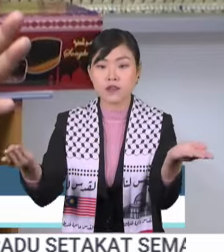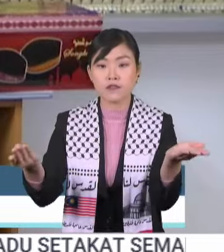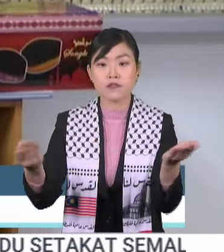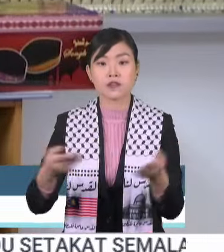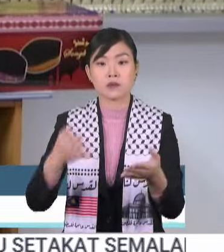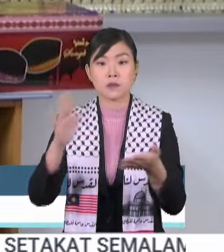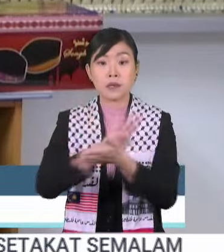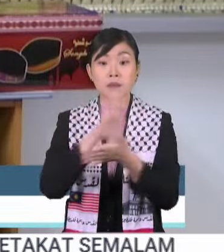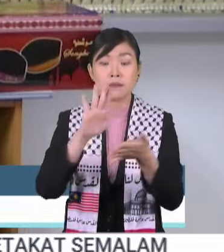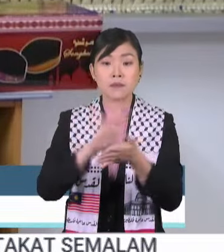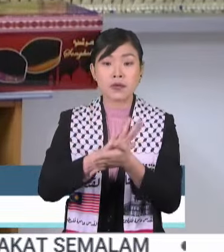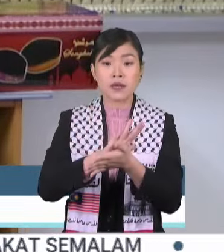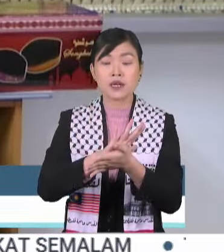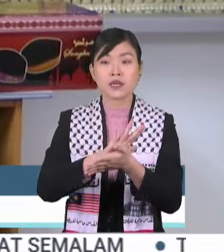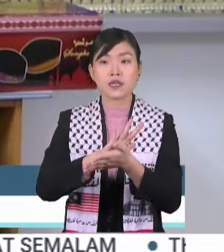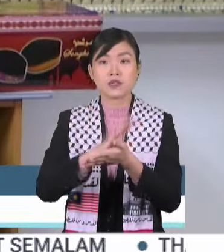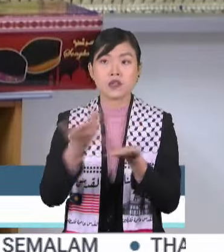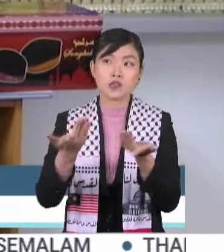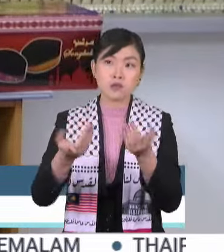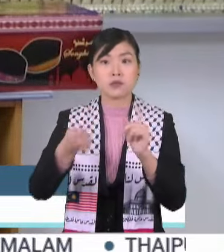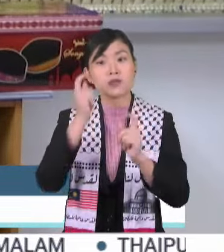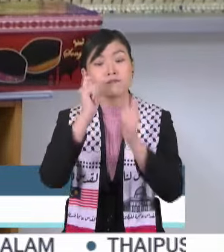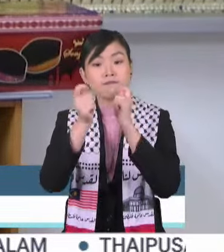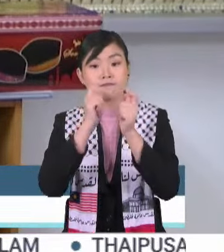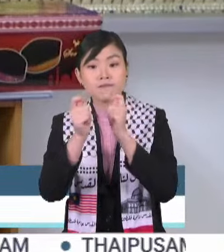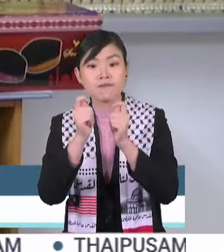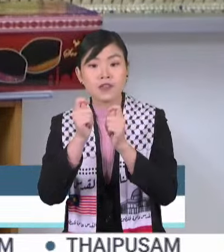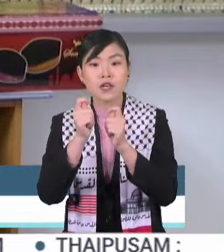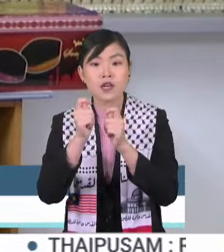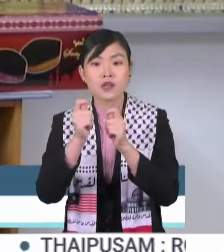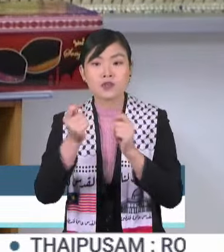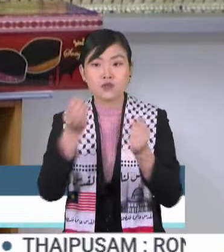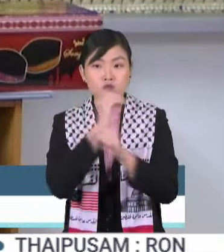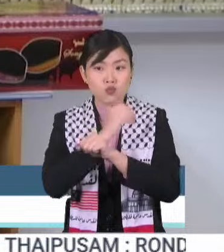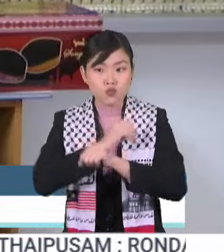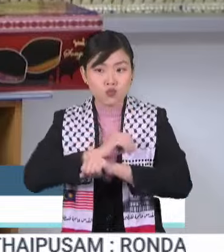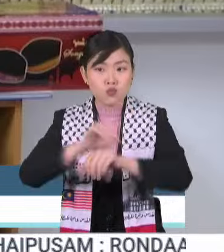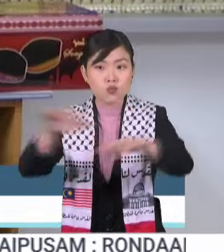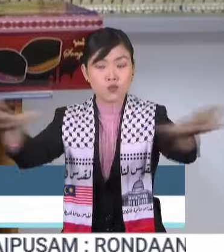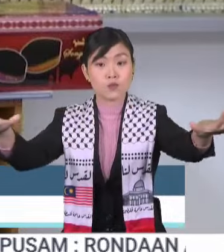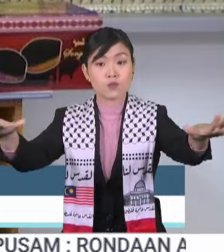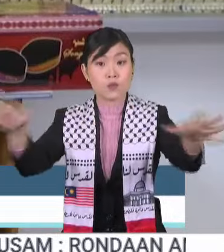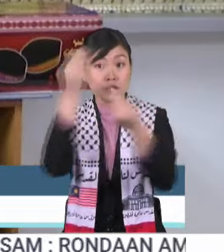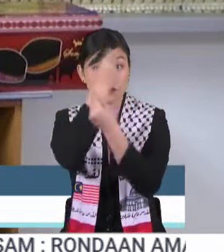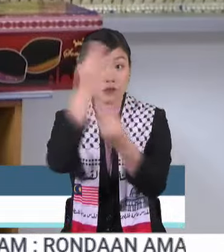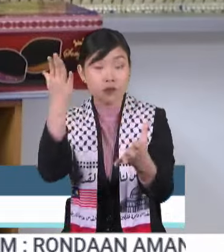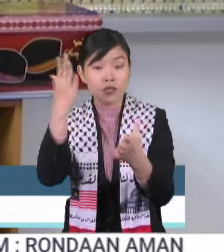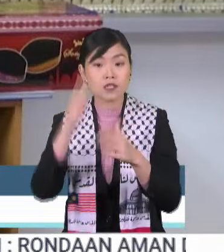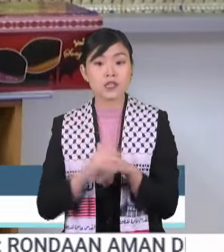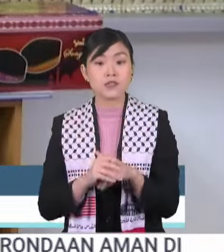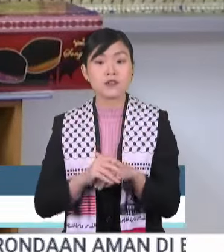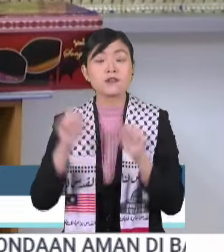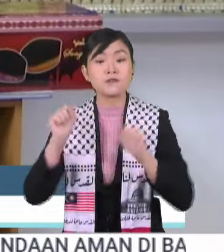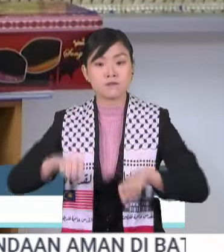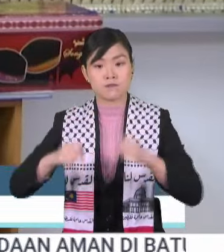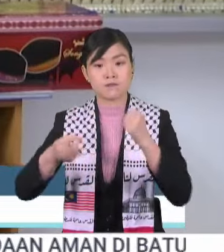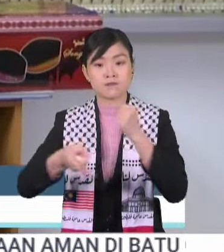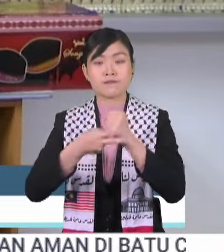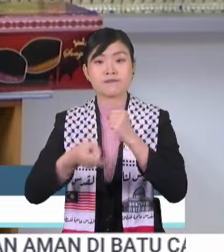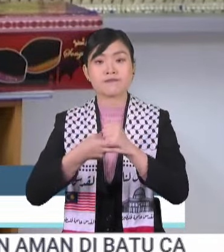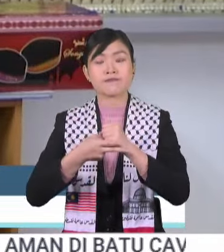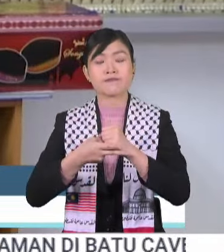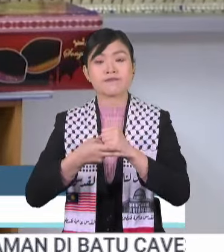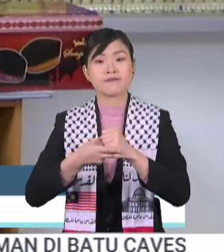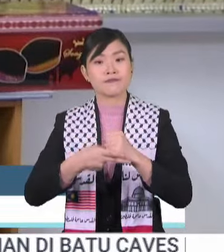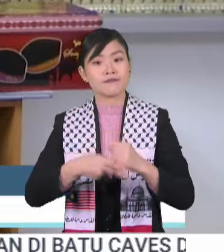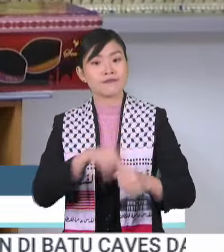tiktok di peringkat sekolah untuk untuk mewar-warkan supaya kita dapat menjimatkan penggunaan